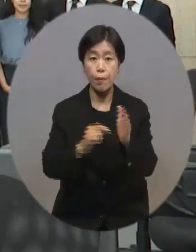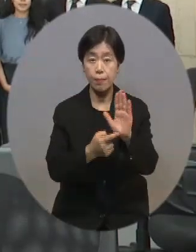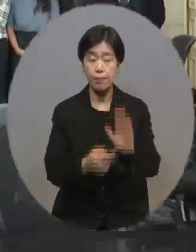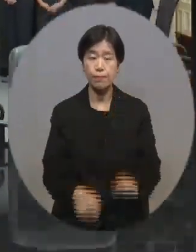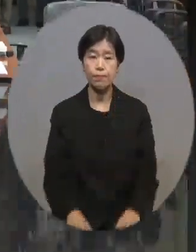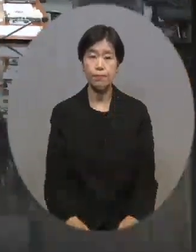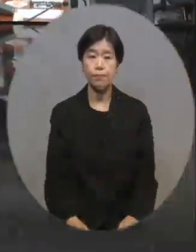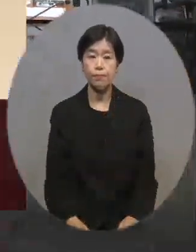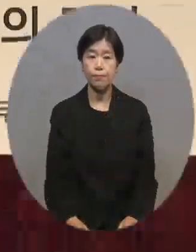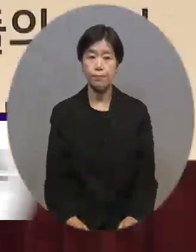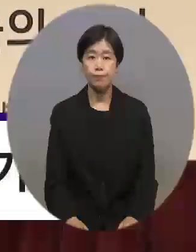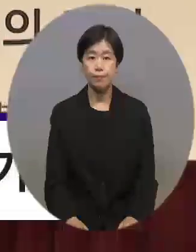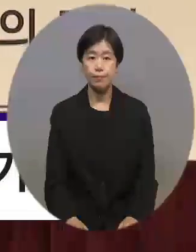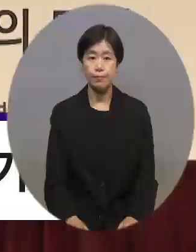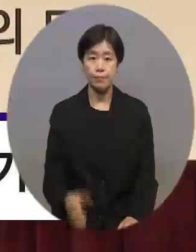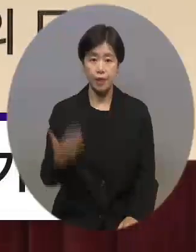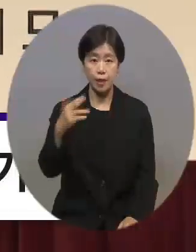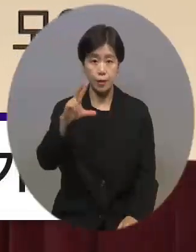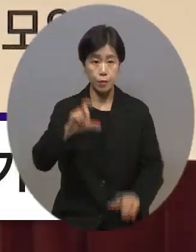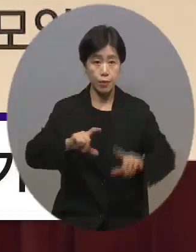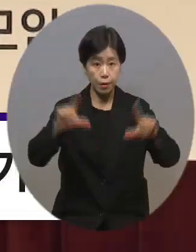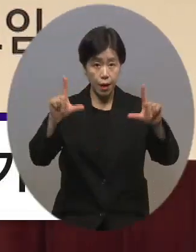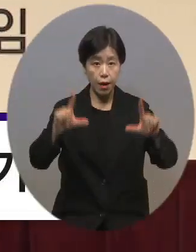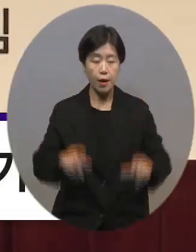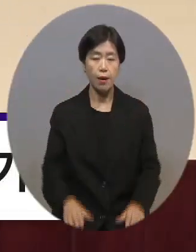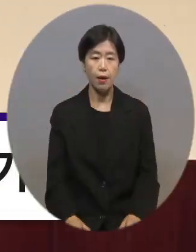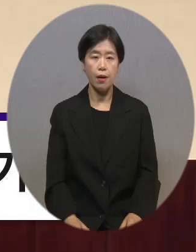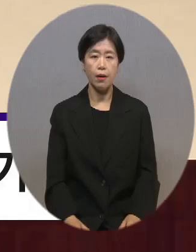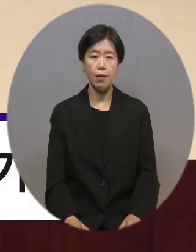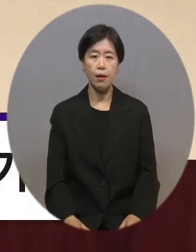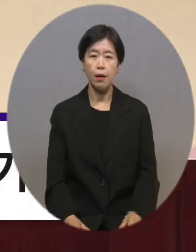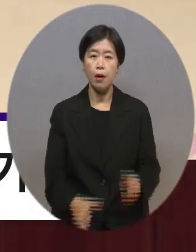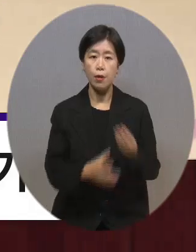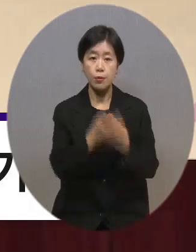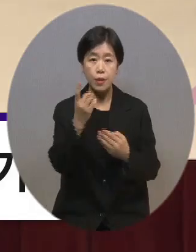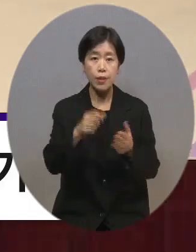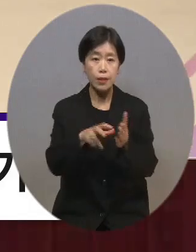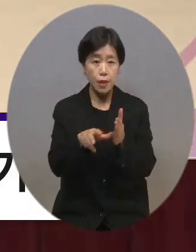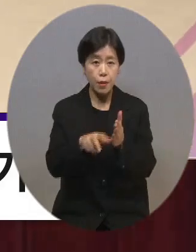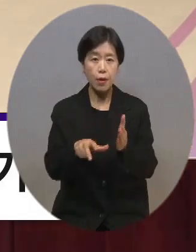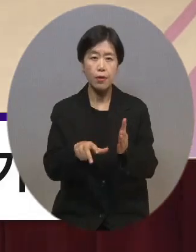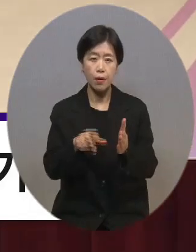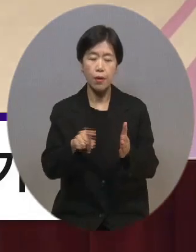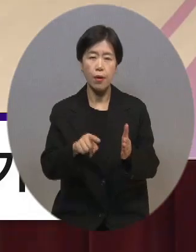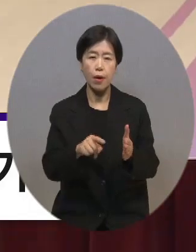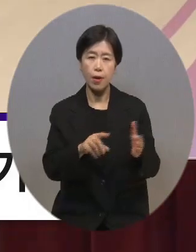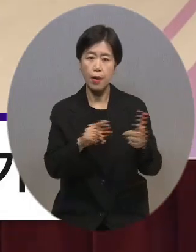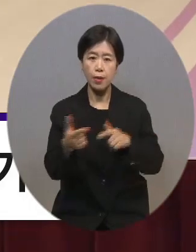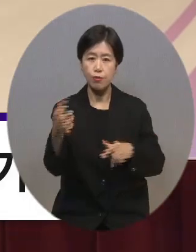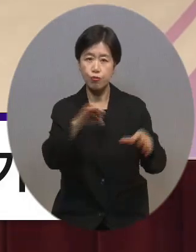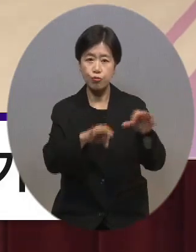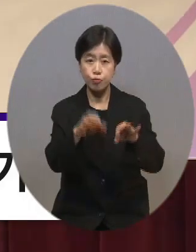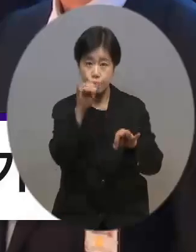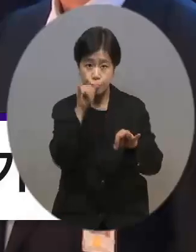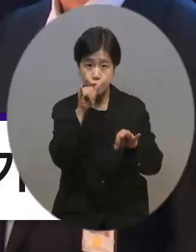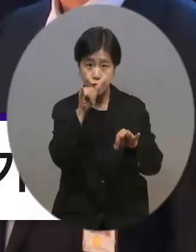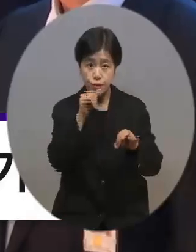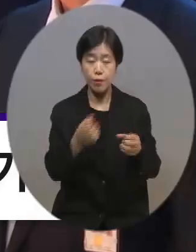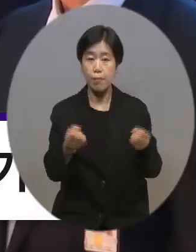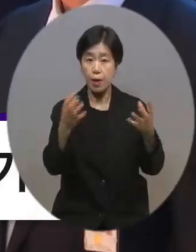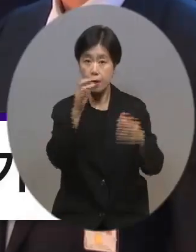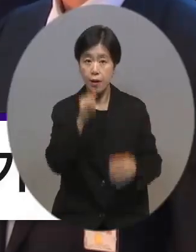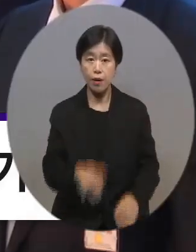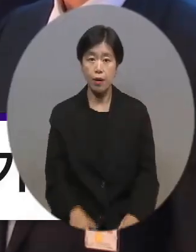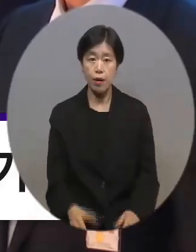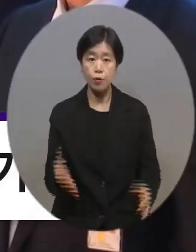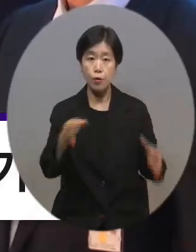밝혔습니다. 지난 25일 민간의 통일 재원을 남북협력기금에 기부하는 기탁식이 개최됐습니다. 기부금은